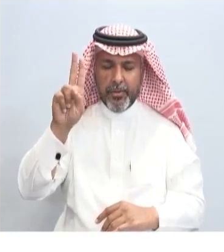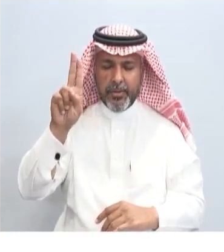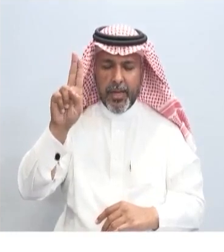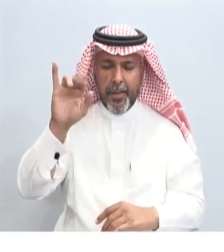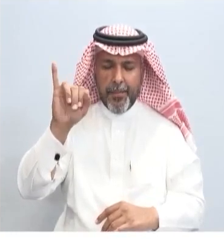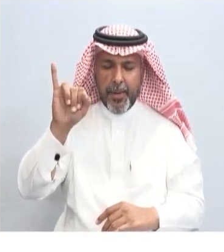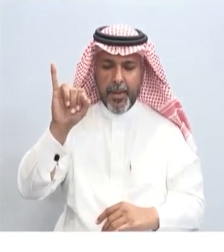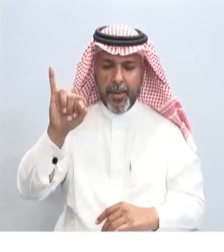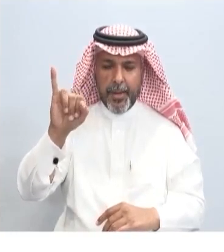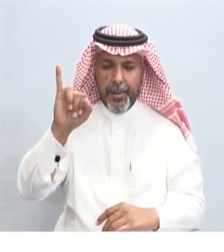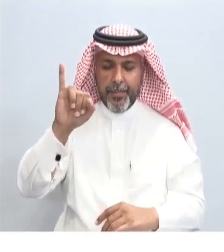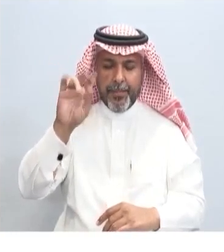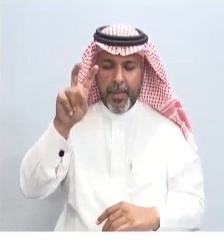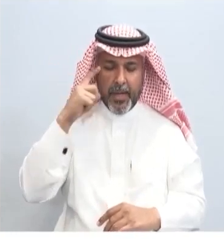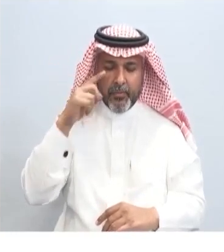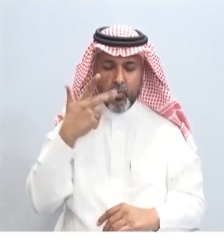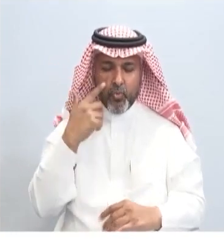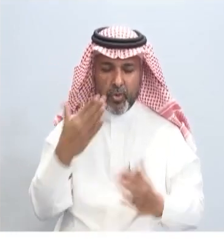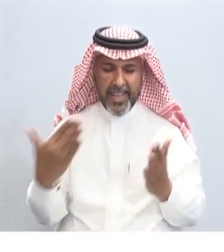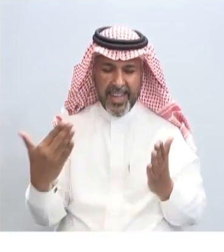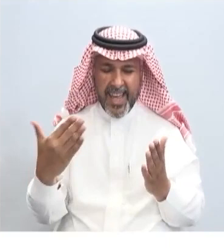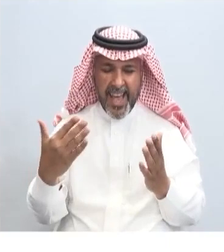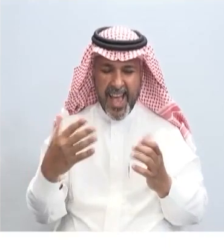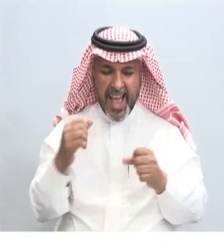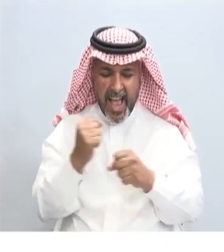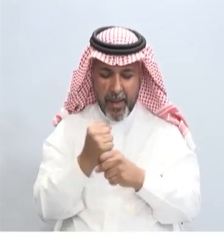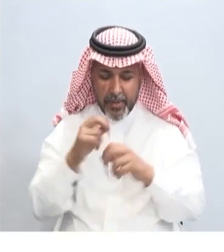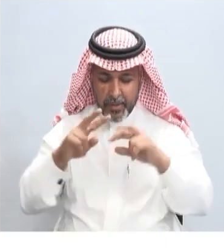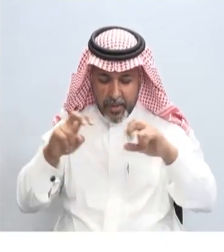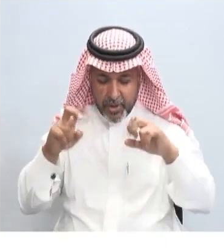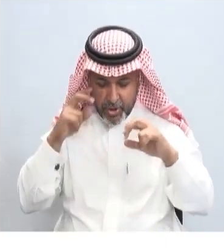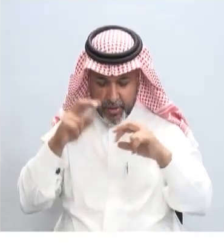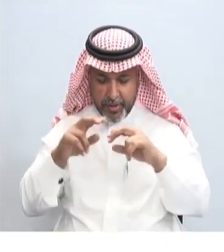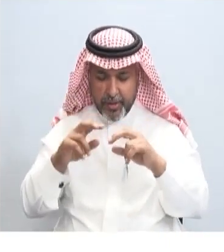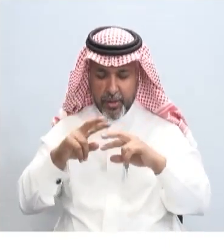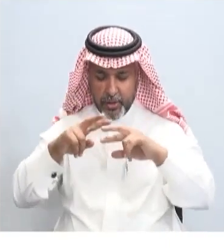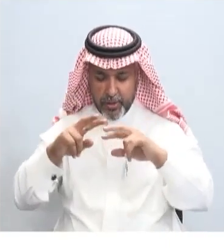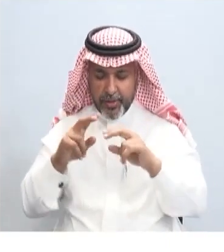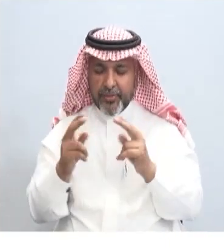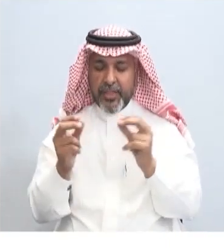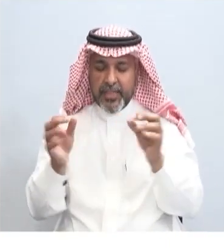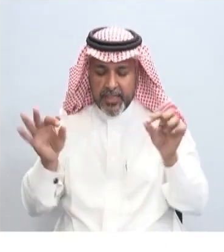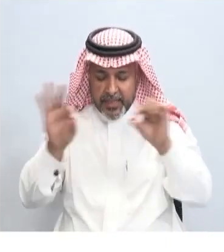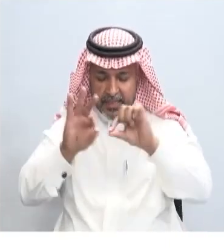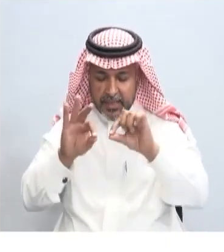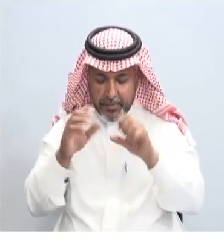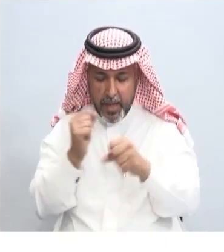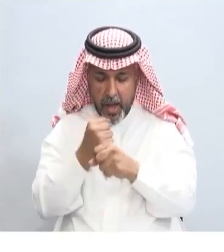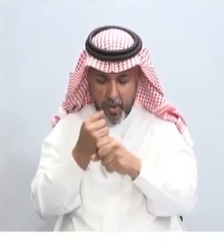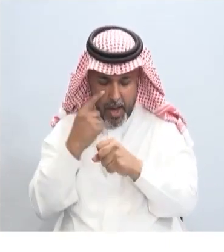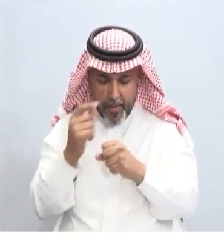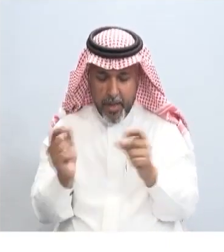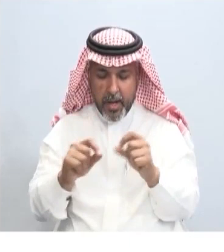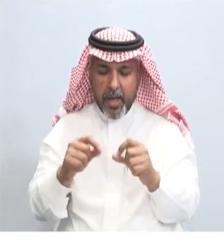فمثلا اذا تعلم ان احتمال الحصول على العدد اربعه عند رمي مكعب مرقم من واحد الى سته مره واحده يساوي سدس